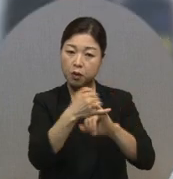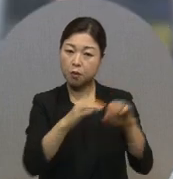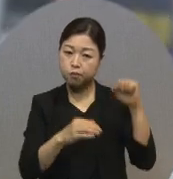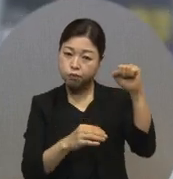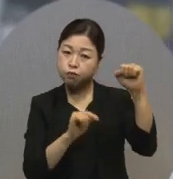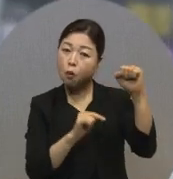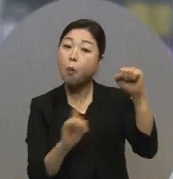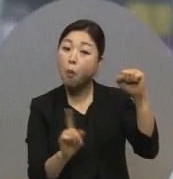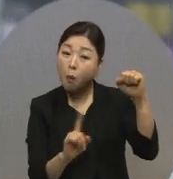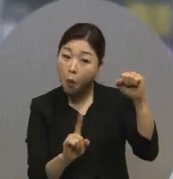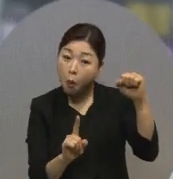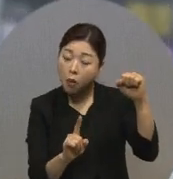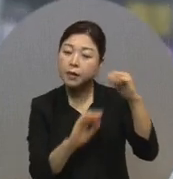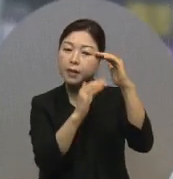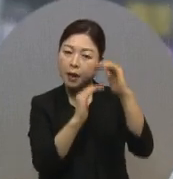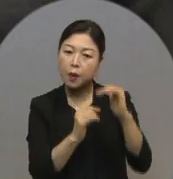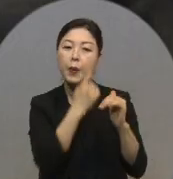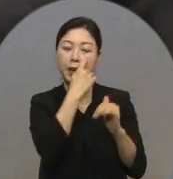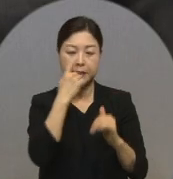대표하고자 출마했는지입니다.